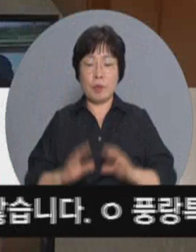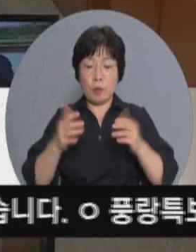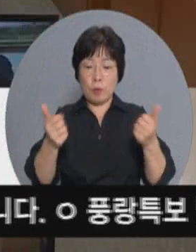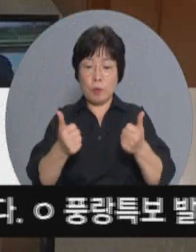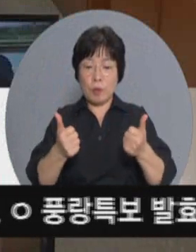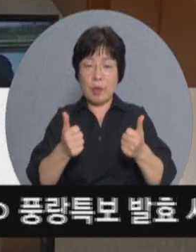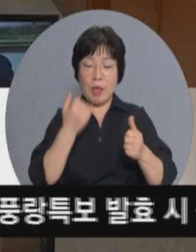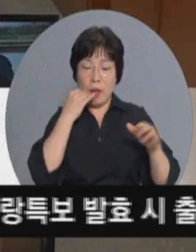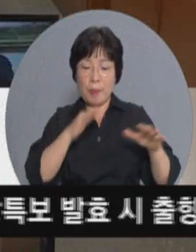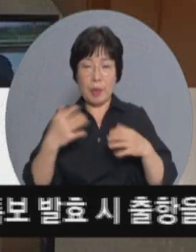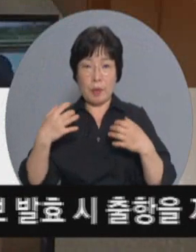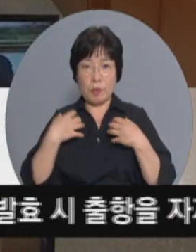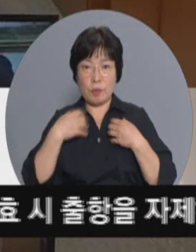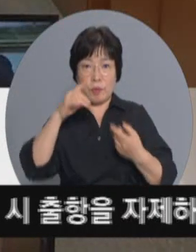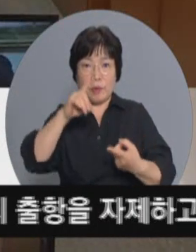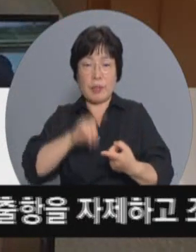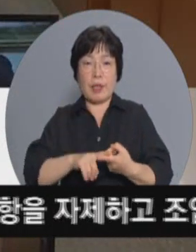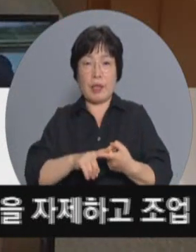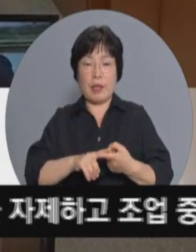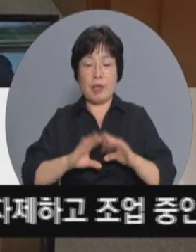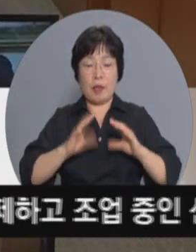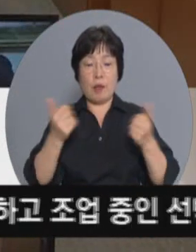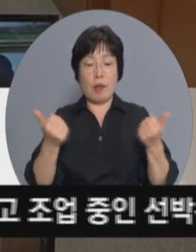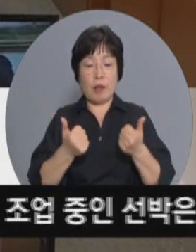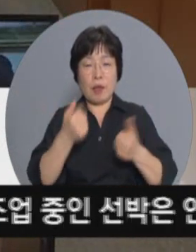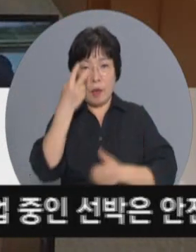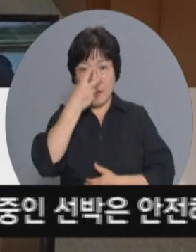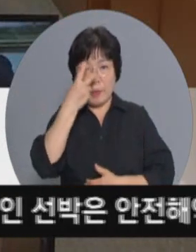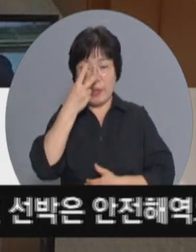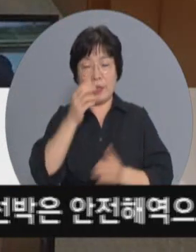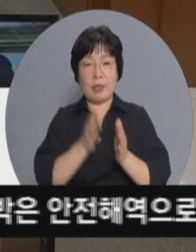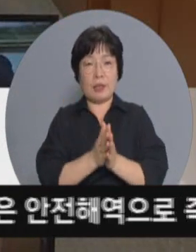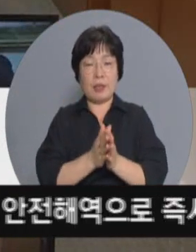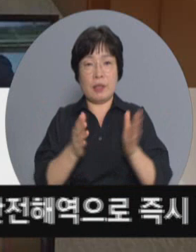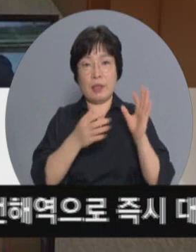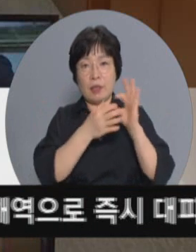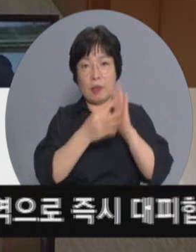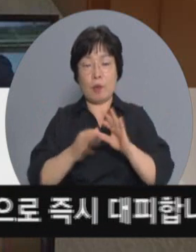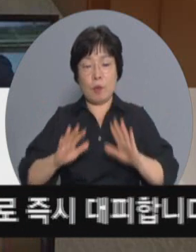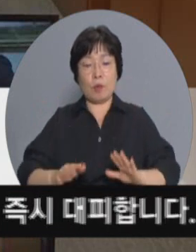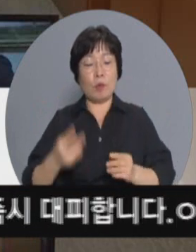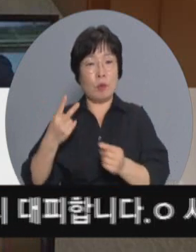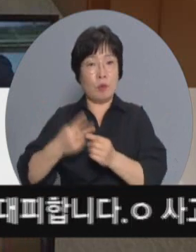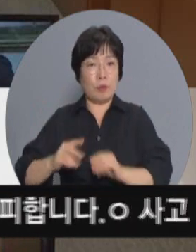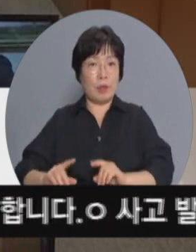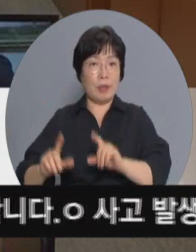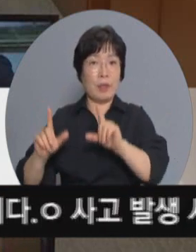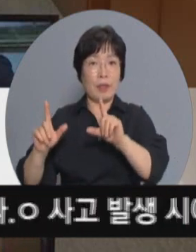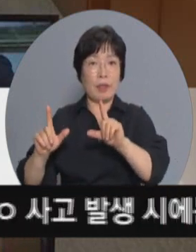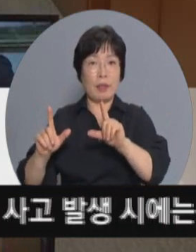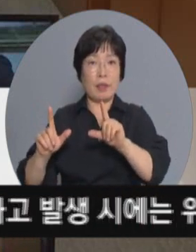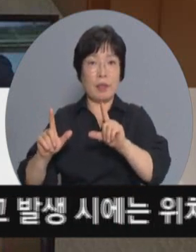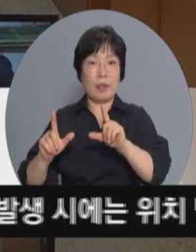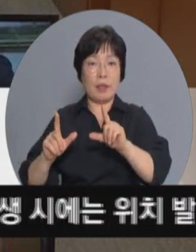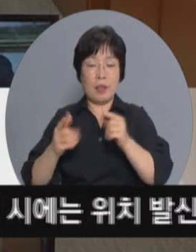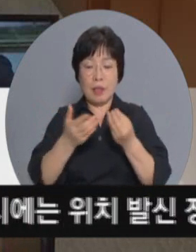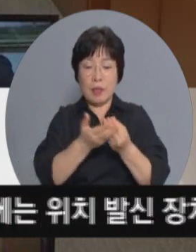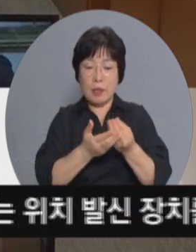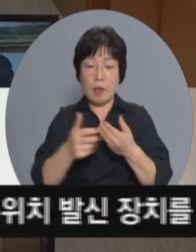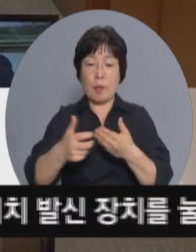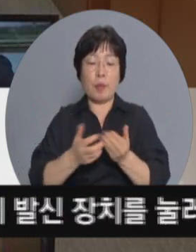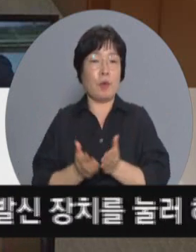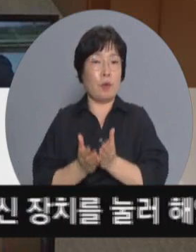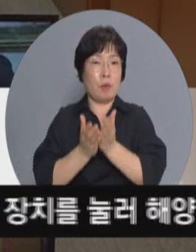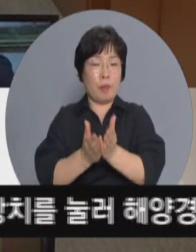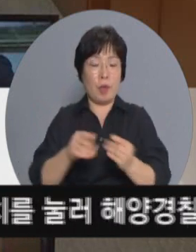국회가 해수부 등 정부 부처를 상대로 국정감사를 이어가고 있습니다. 국정감사 둘째 날인 오늘은 도서지역